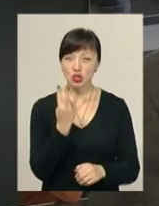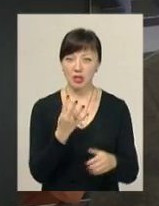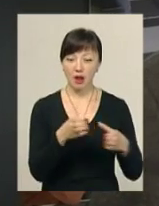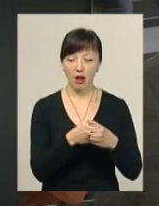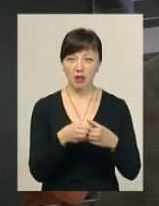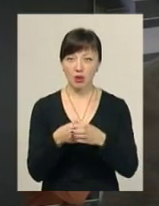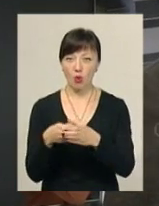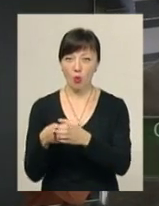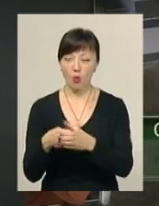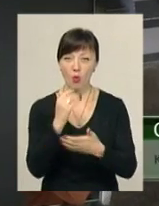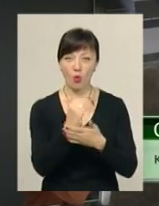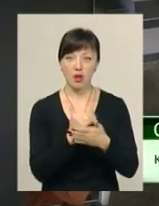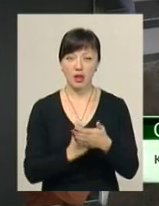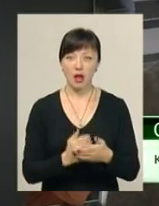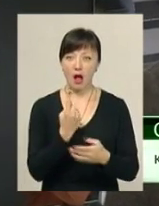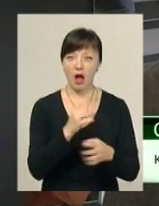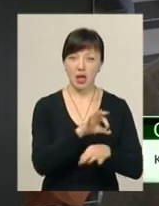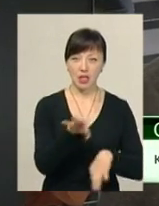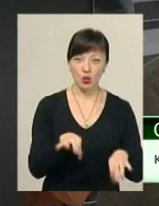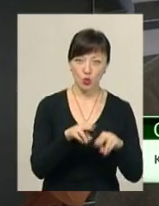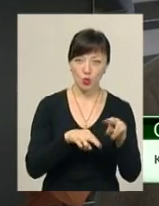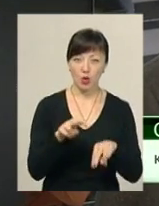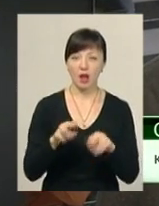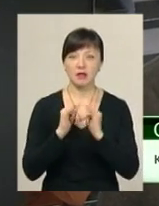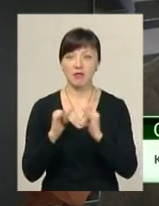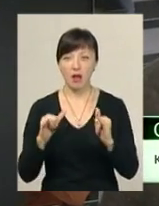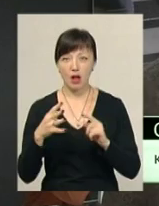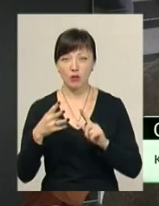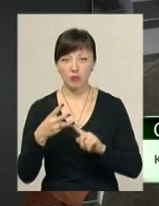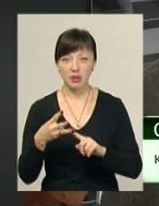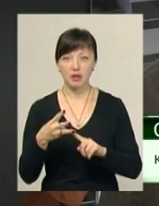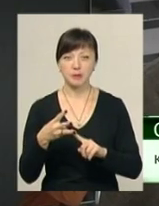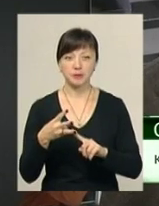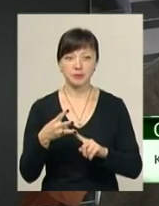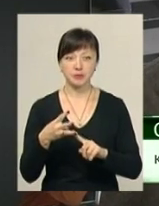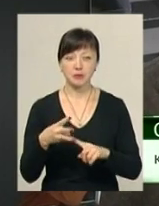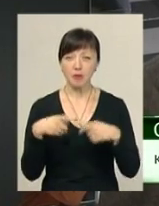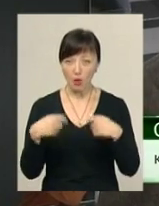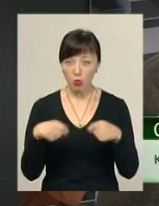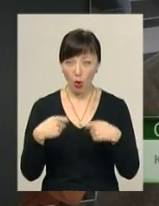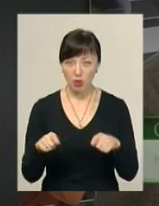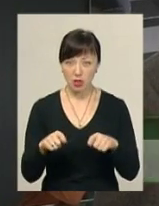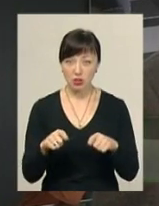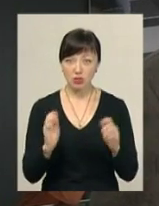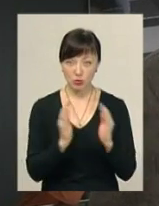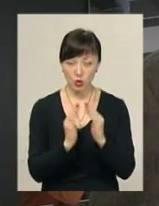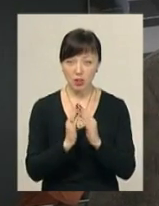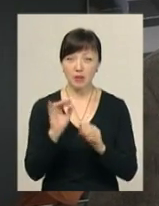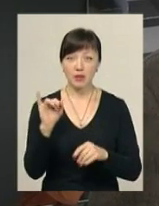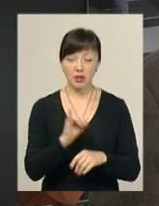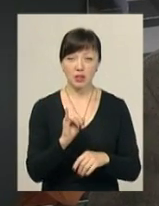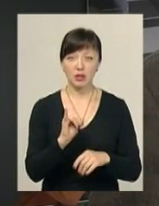категорії – це насамперед архітектура, потім девелопмент, потім real estate, продажа нерухомості